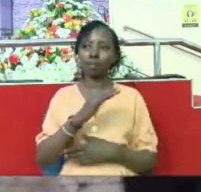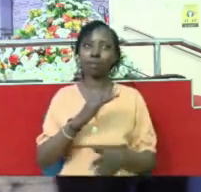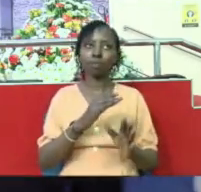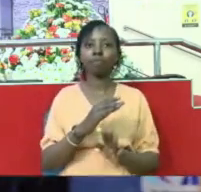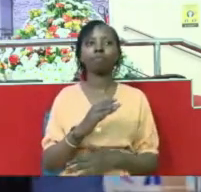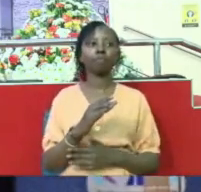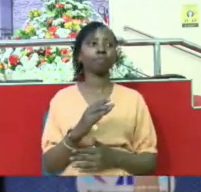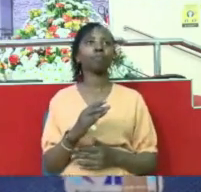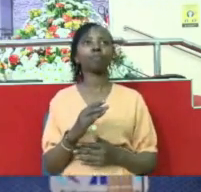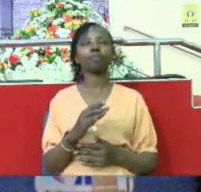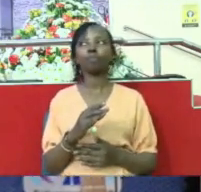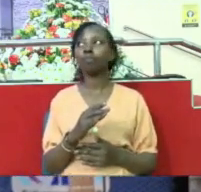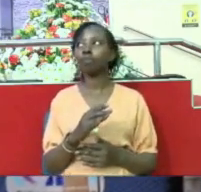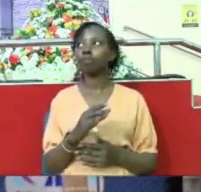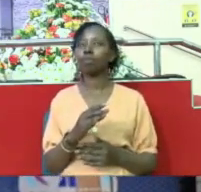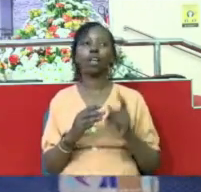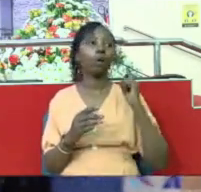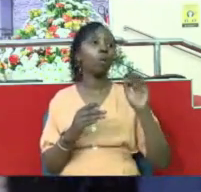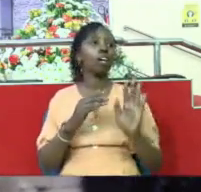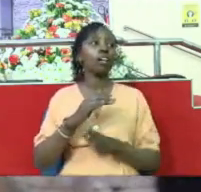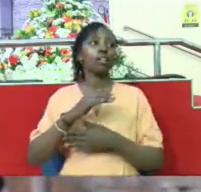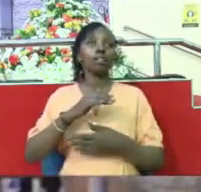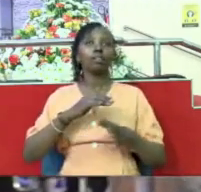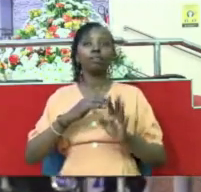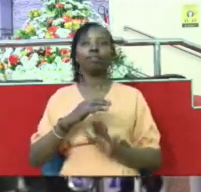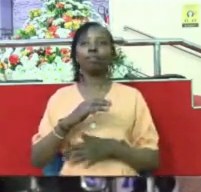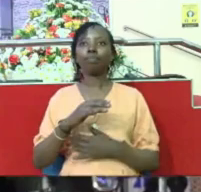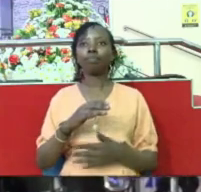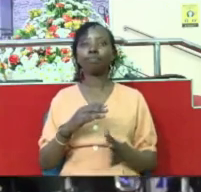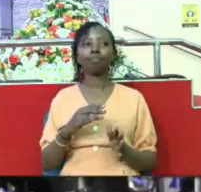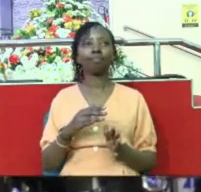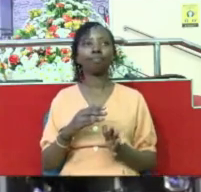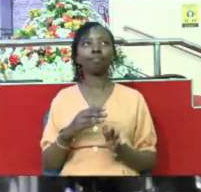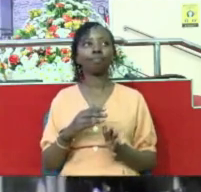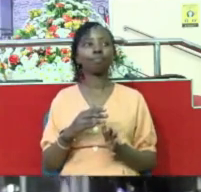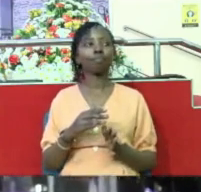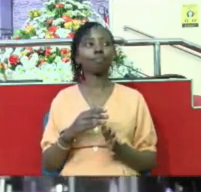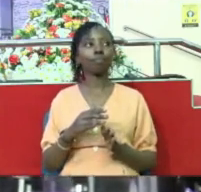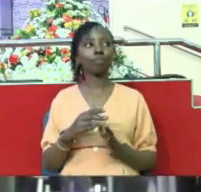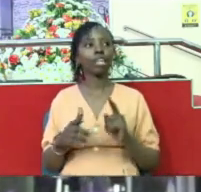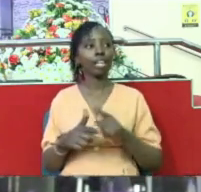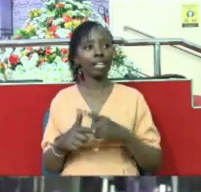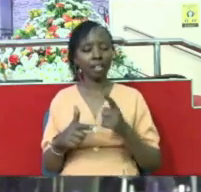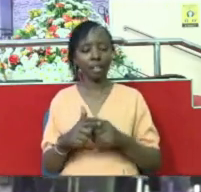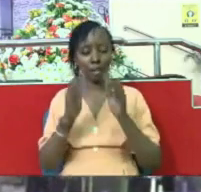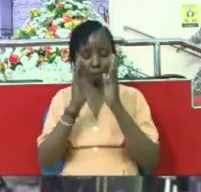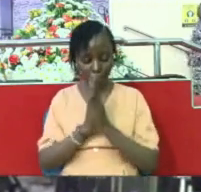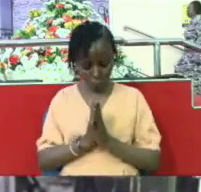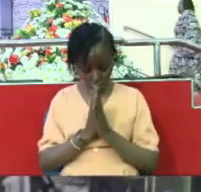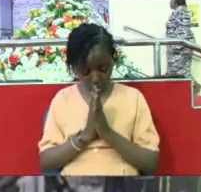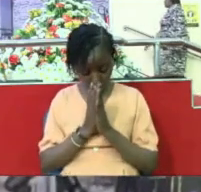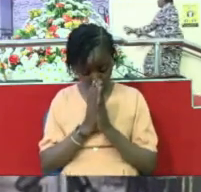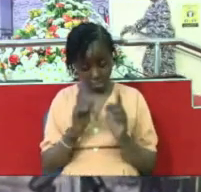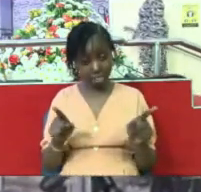and ni wimbo. Ni wimbo. Ni hymn. Alafu tutaomba. Na hata mimi